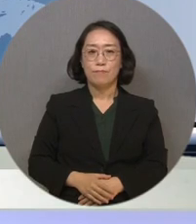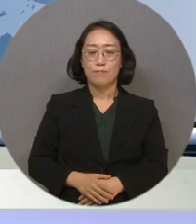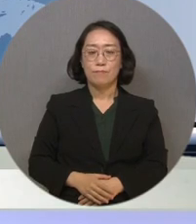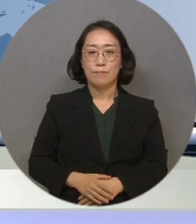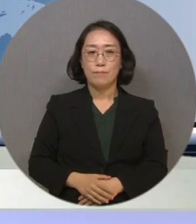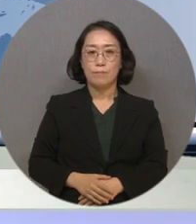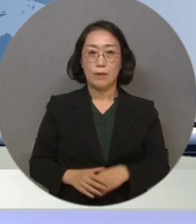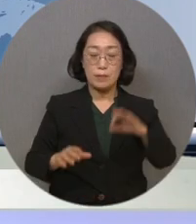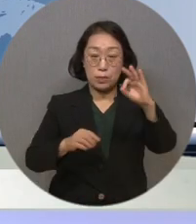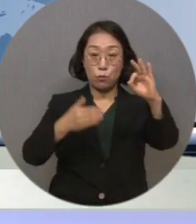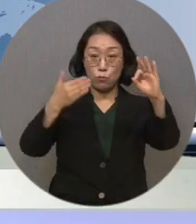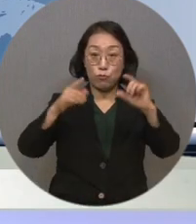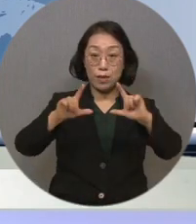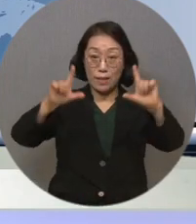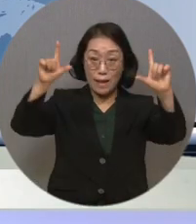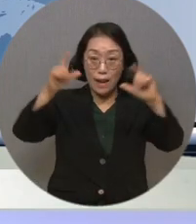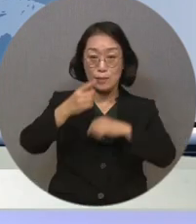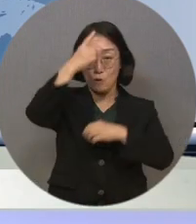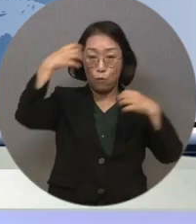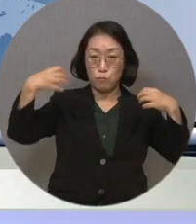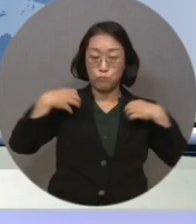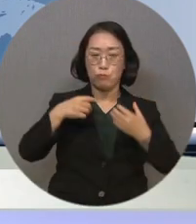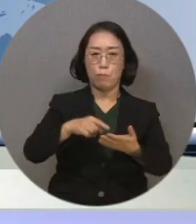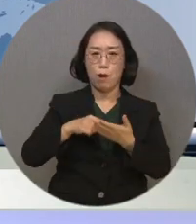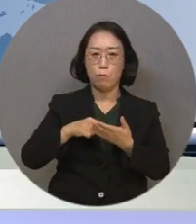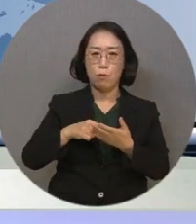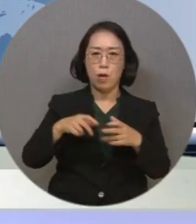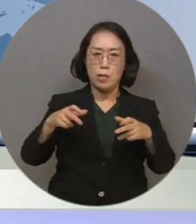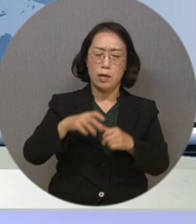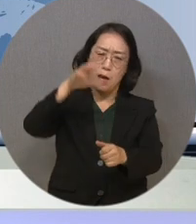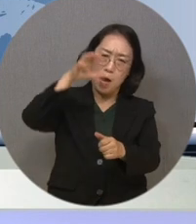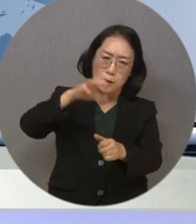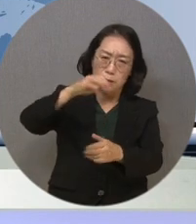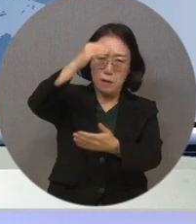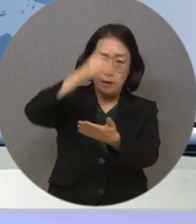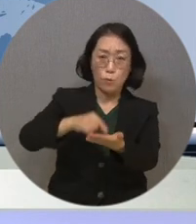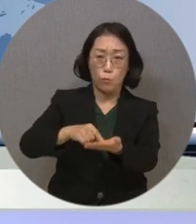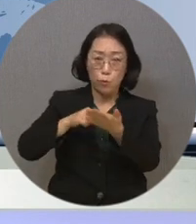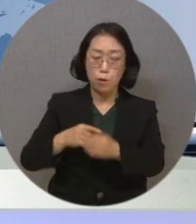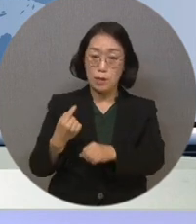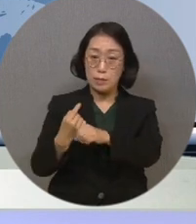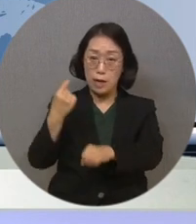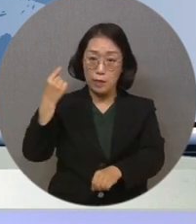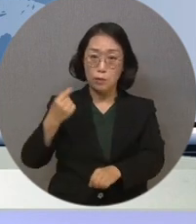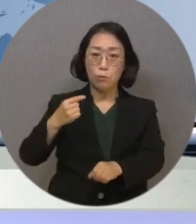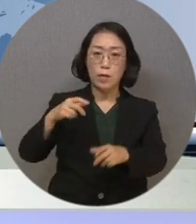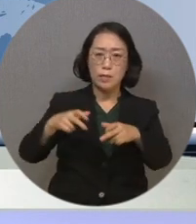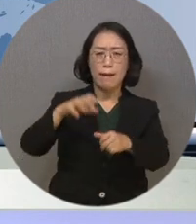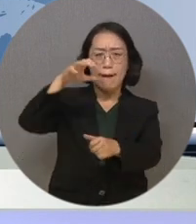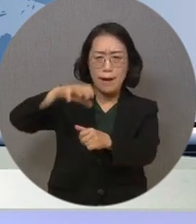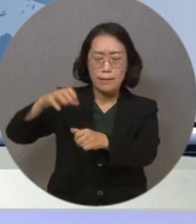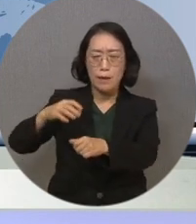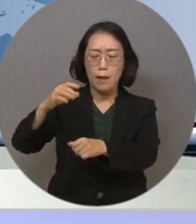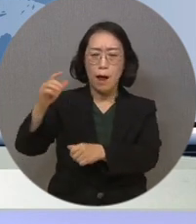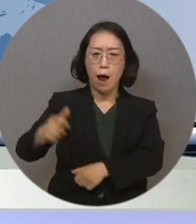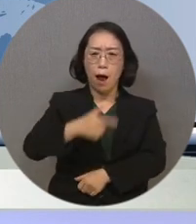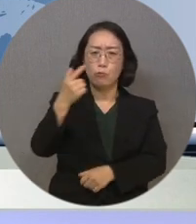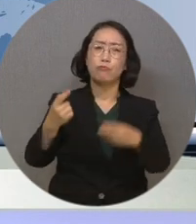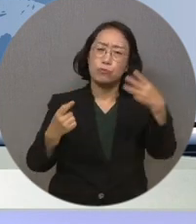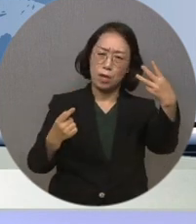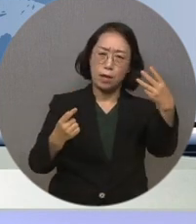지난 9일 보건복지부가 발표한 장애인 학대 현황 보고서에 따르면 지난해 장애인 학대가 하루에 3건